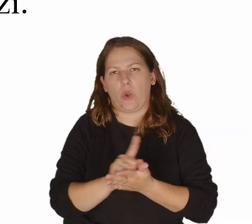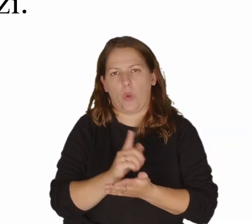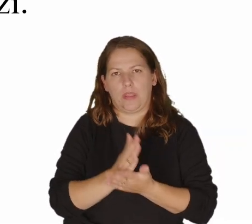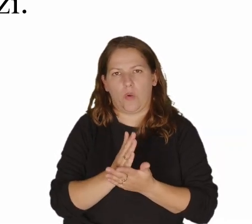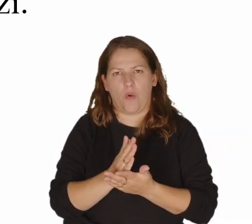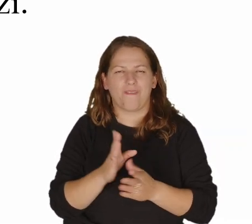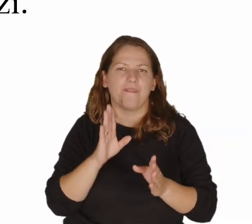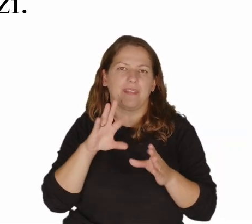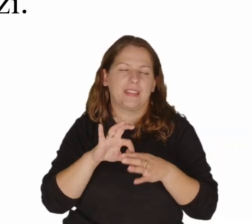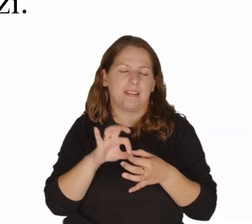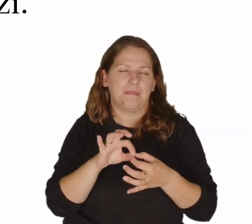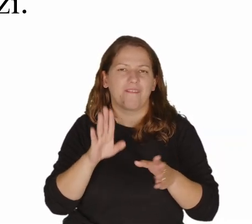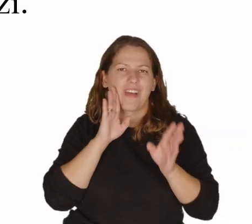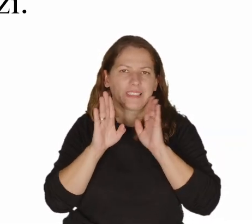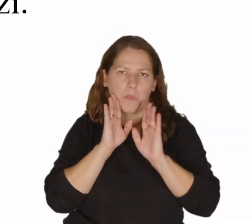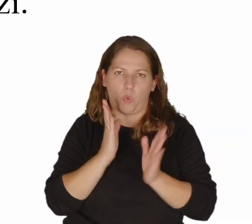z Facebookiem.